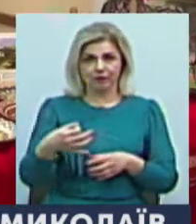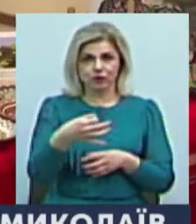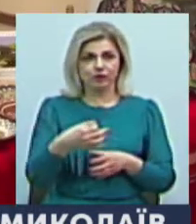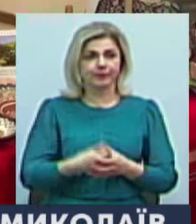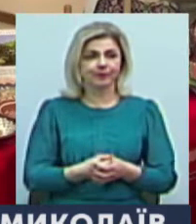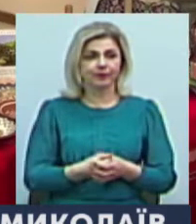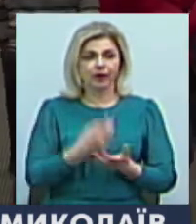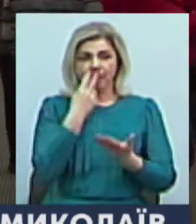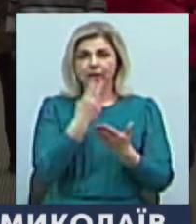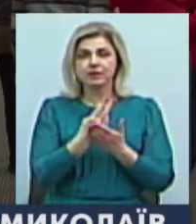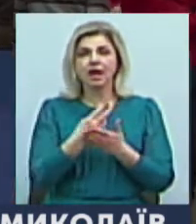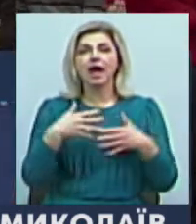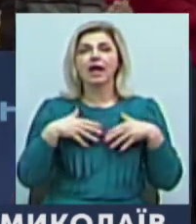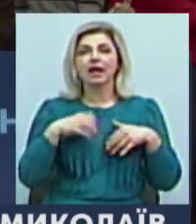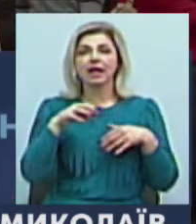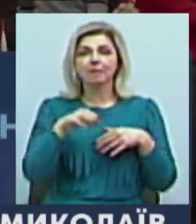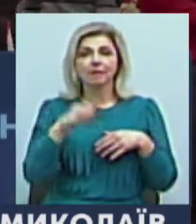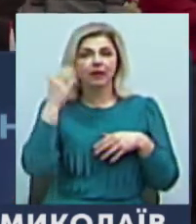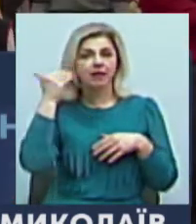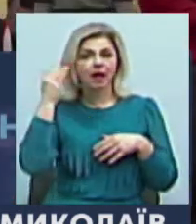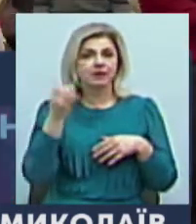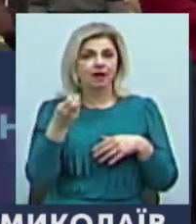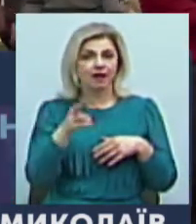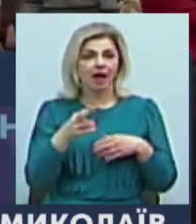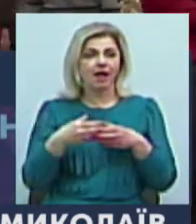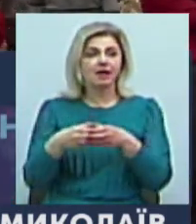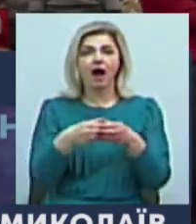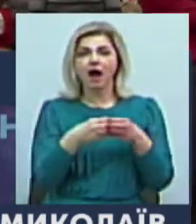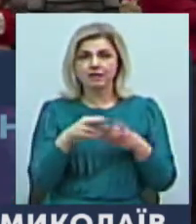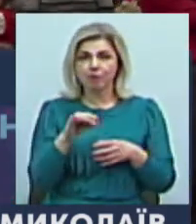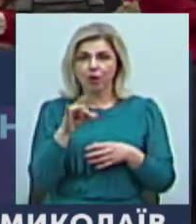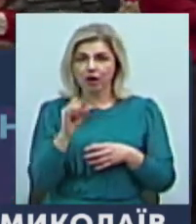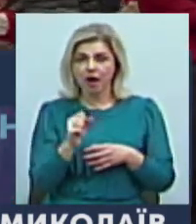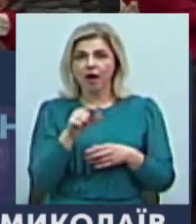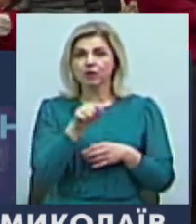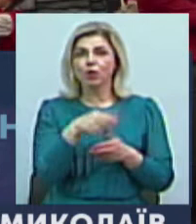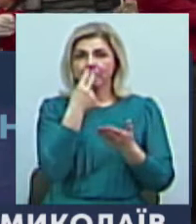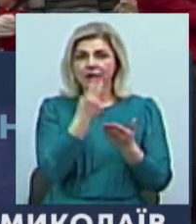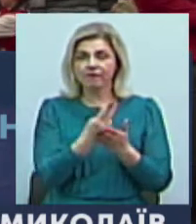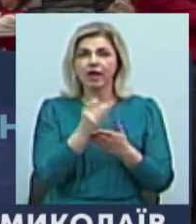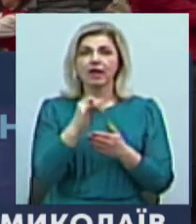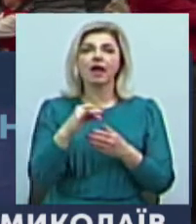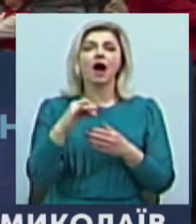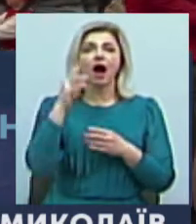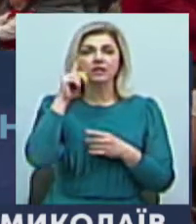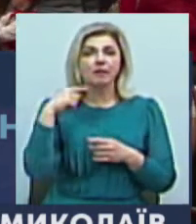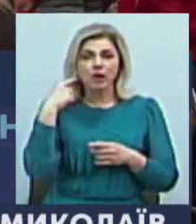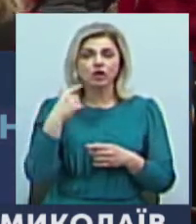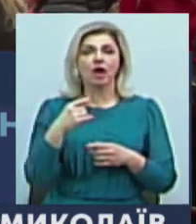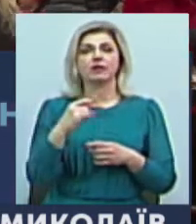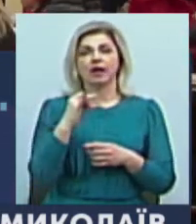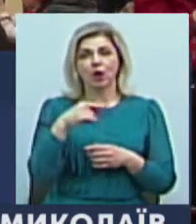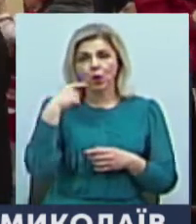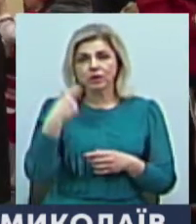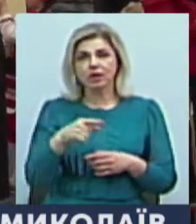представлена кримсько-татарська діаспора. У нас показана кримсько-татарська діаспора. У нас представлена азербайджанська, грецька, білоруська,